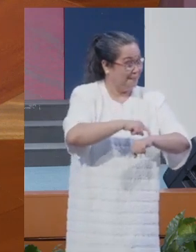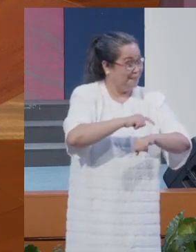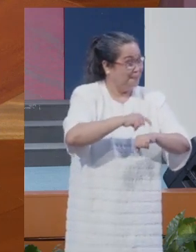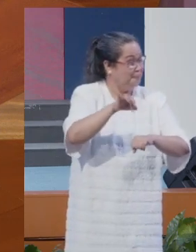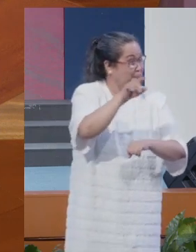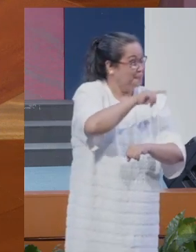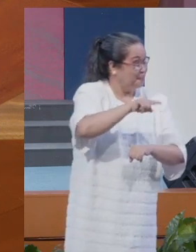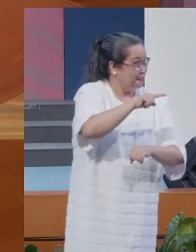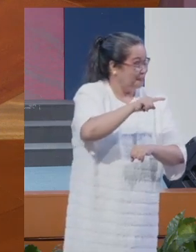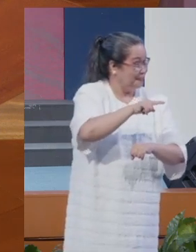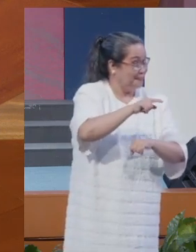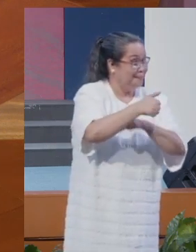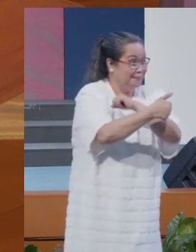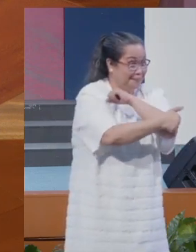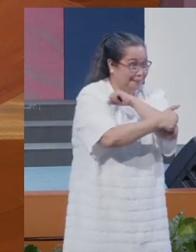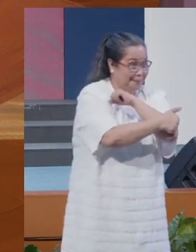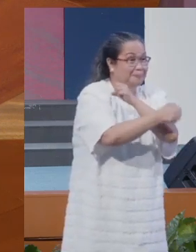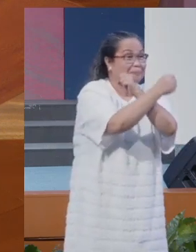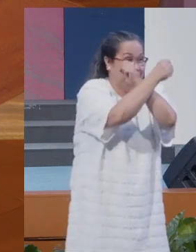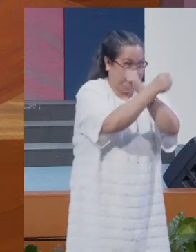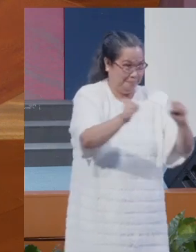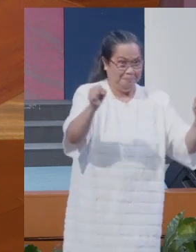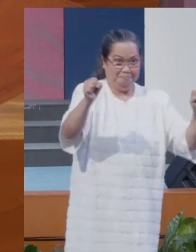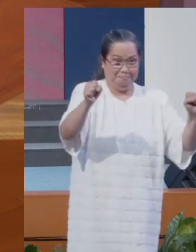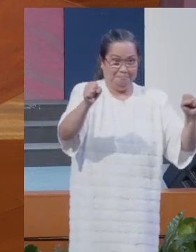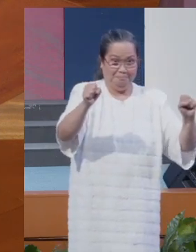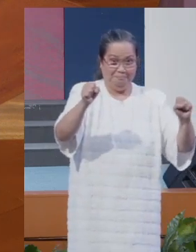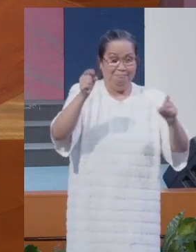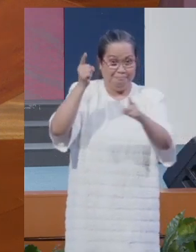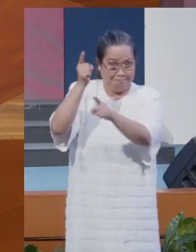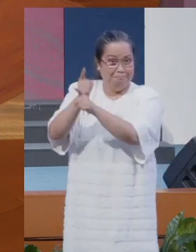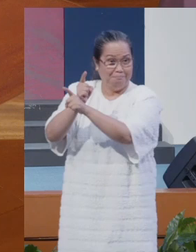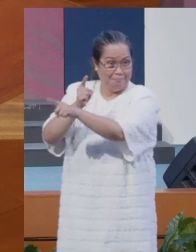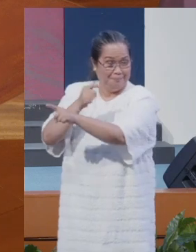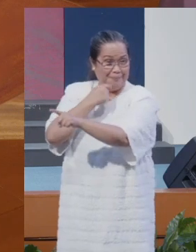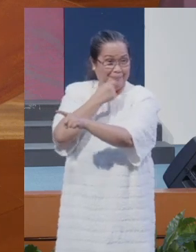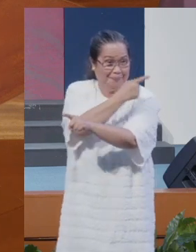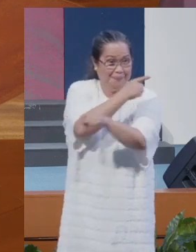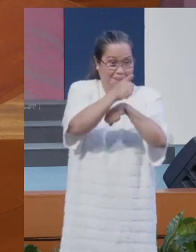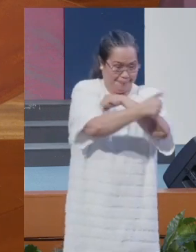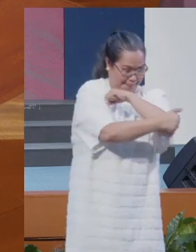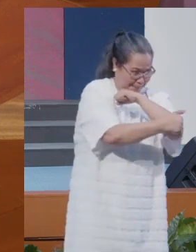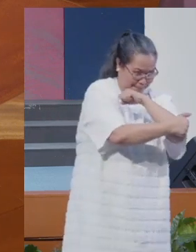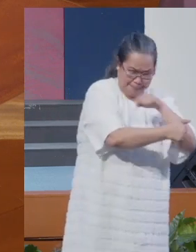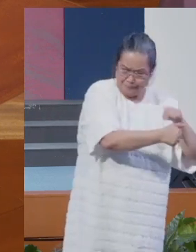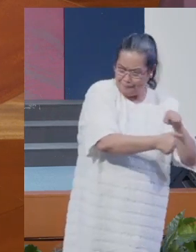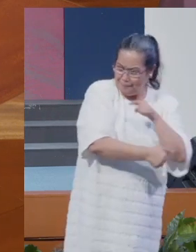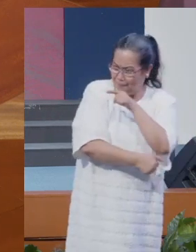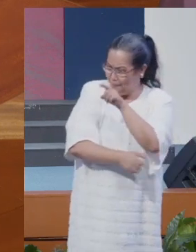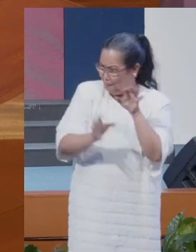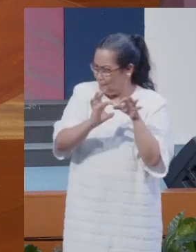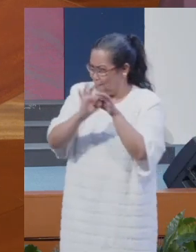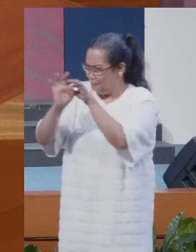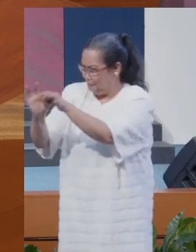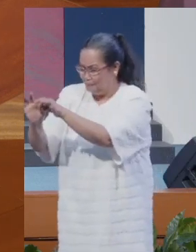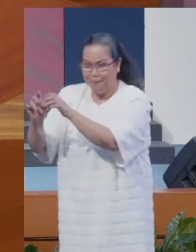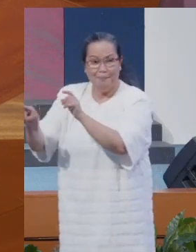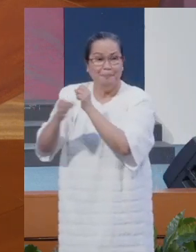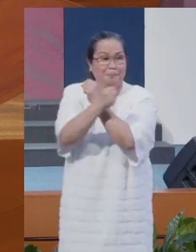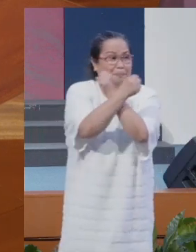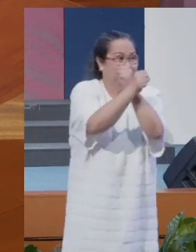siya ay na-save. He was counted as righteous. Yun po ay isang statement na si Abraham ay